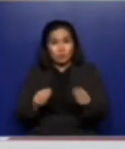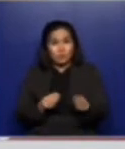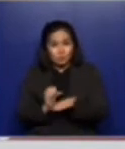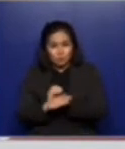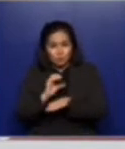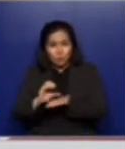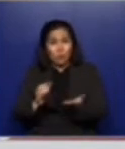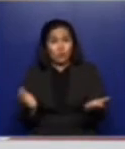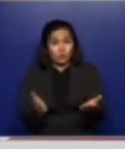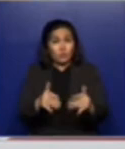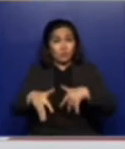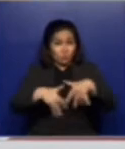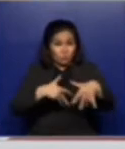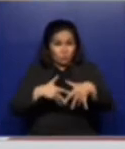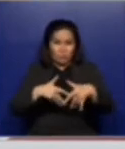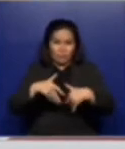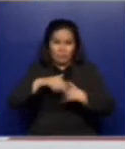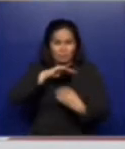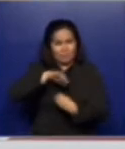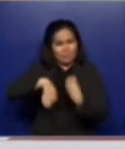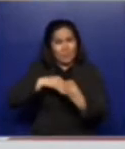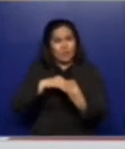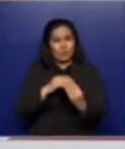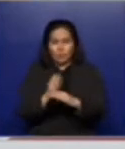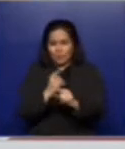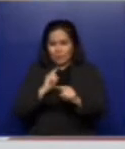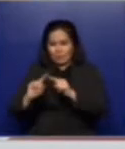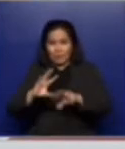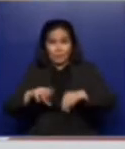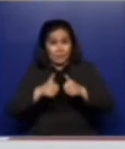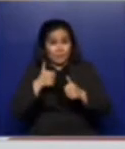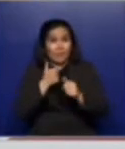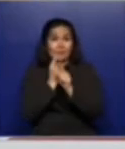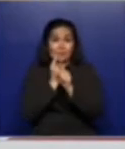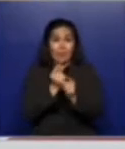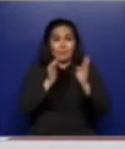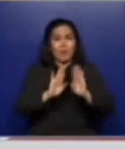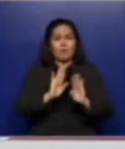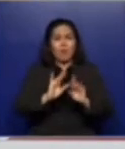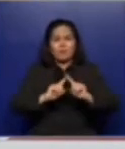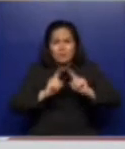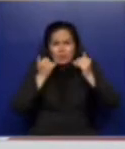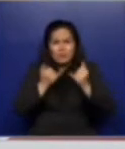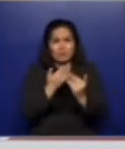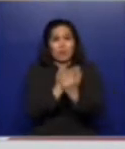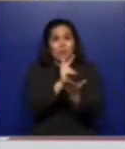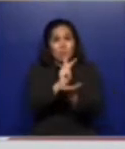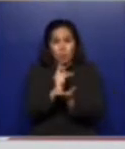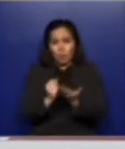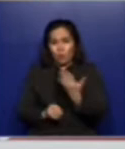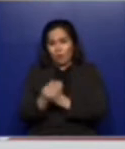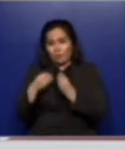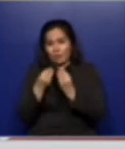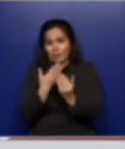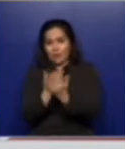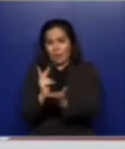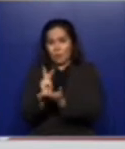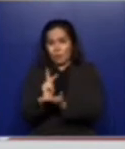างๆมันจะฟื้นขึ้นมาครับโดยธรรมชาติเองแต่นี่ท่านไม่เปิดโอกาสให้ธุรกิจรายเล็กรายน้อยเข้าถึงแหล่งเงิน